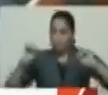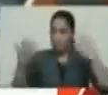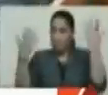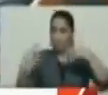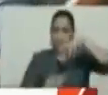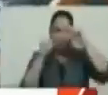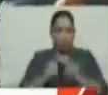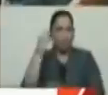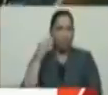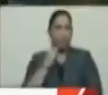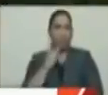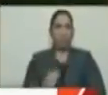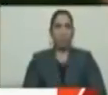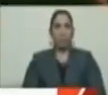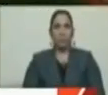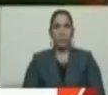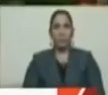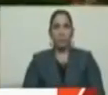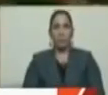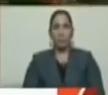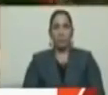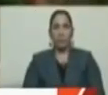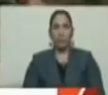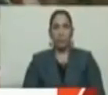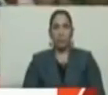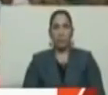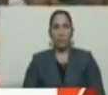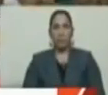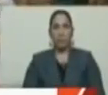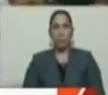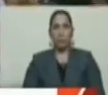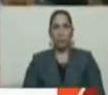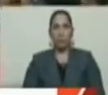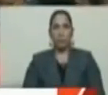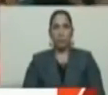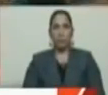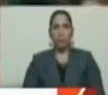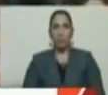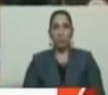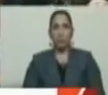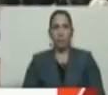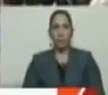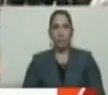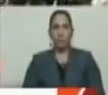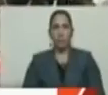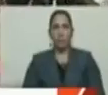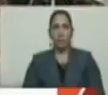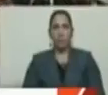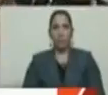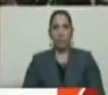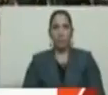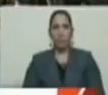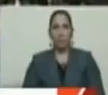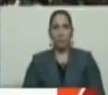يعني حين تتحدث واشنطن تقول أن كل الخيارات مطروحة للتعامل مع فنزويلا، هل معنى ذلك أن